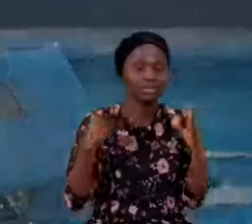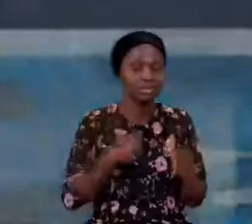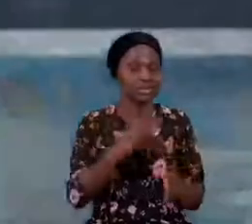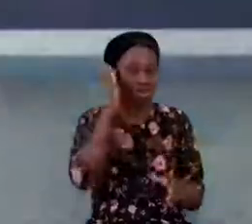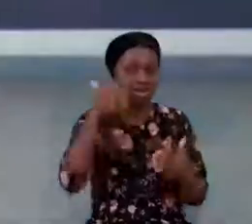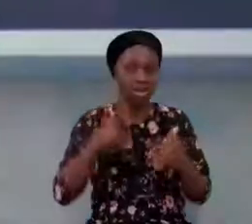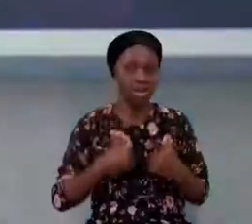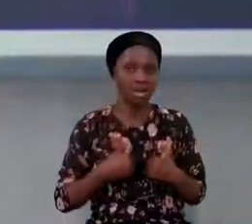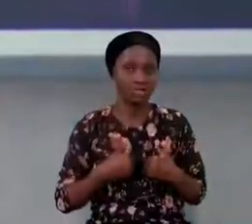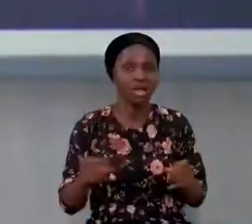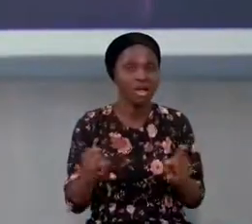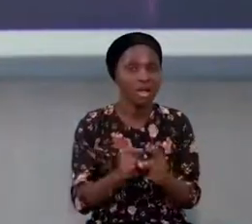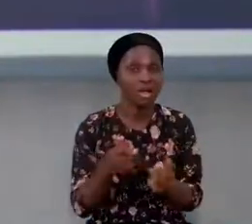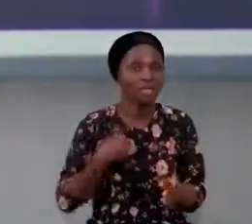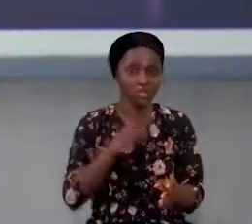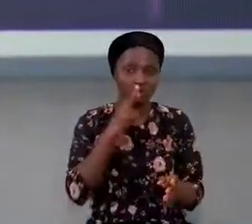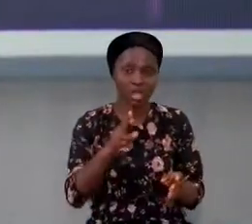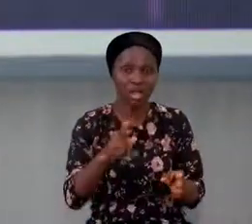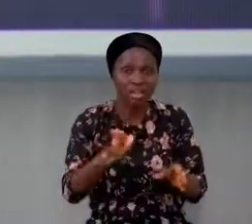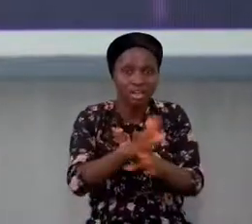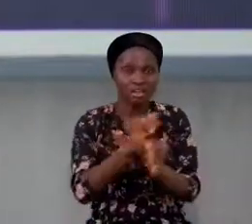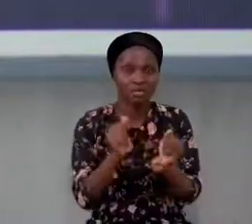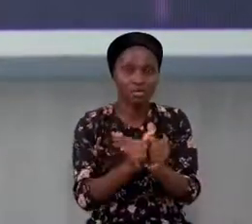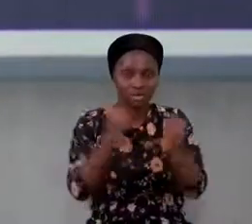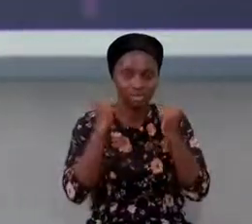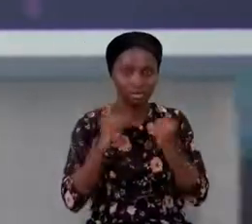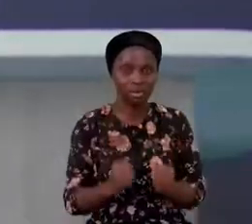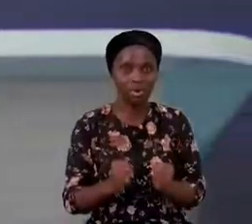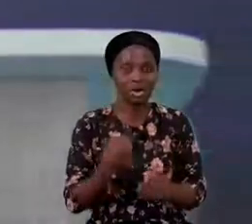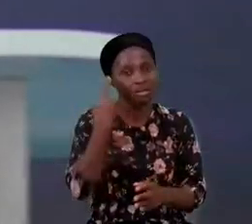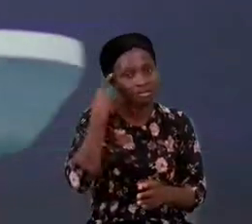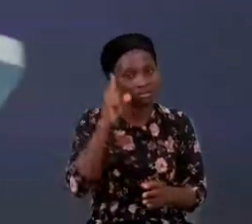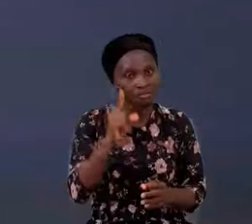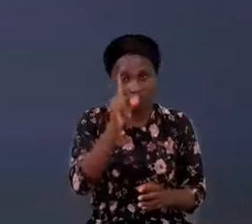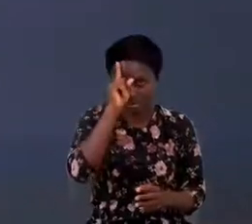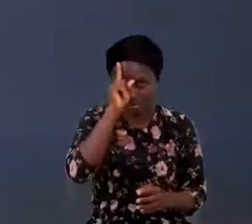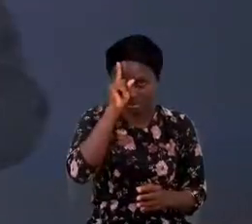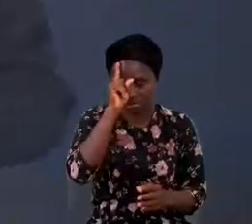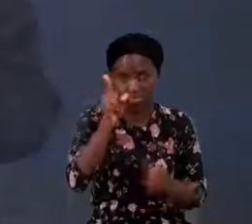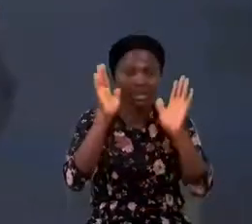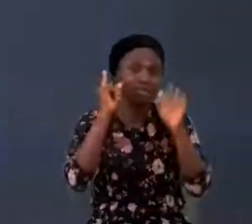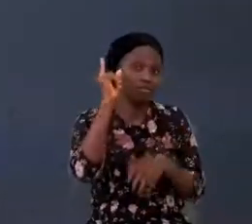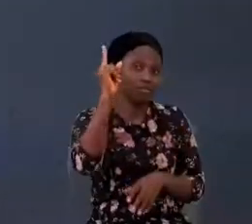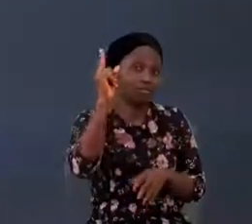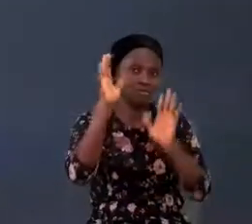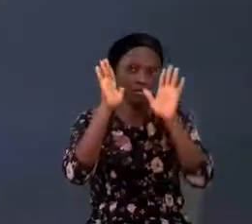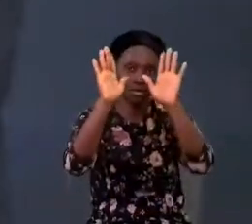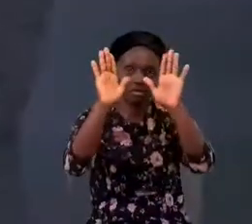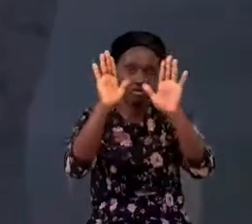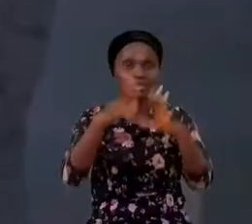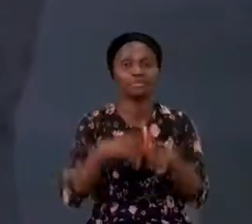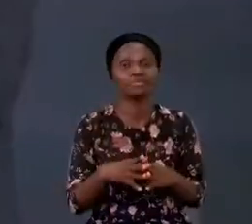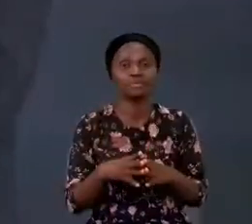l'excellence, je vous parle à trois niveaux aujourd'hui. Premièrement, je